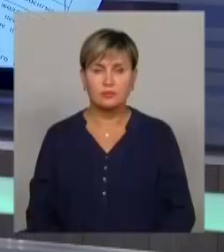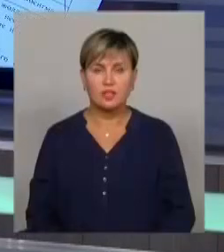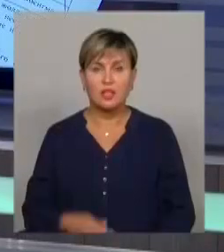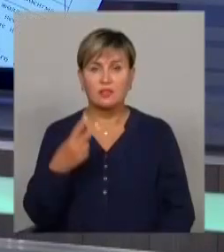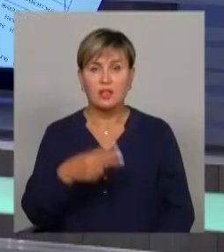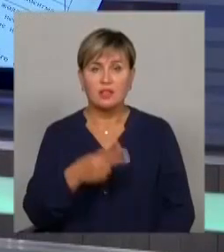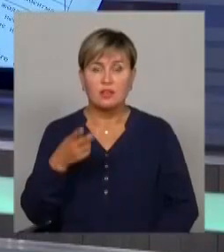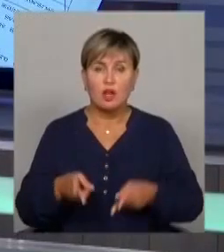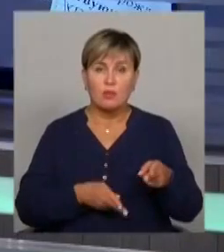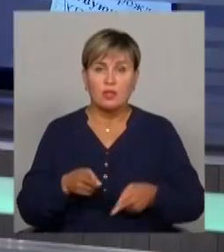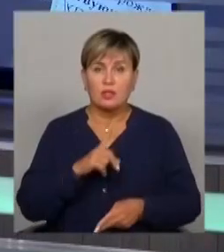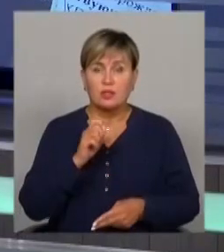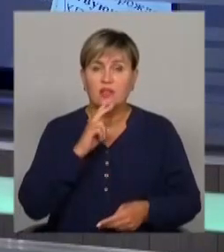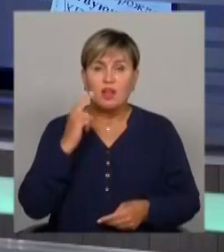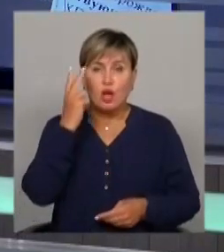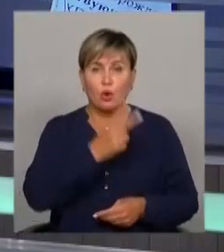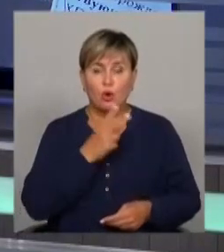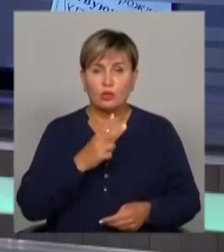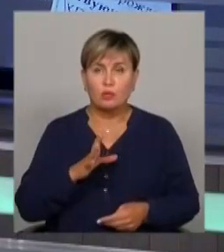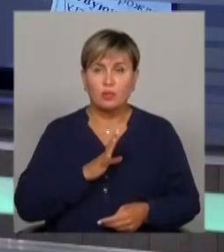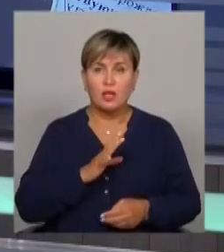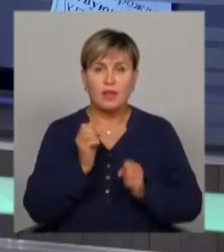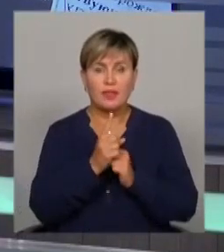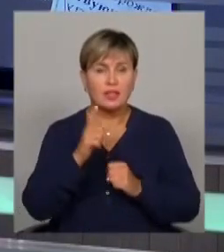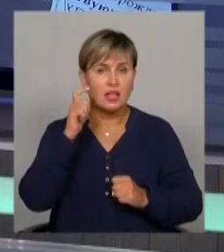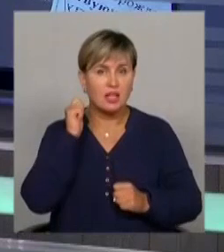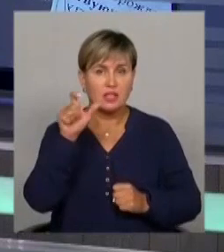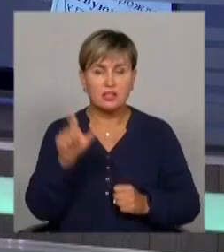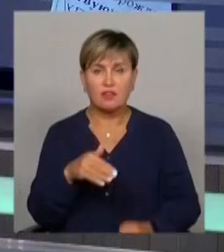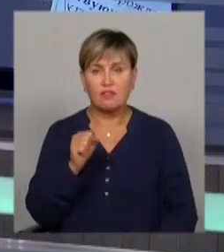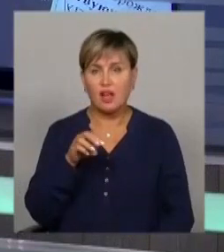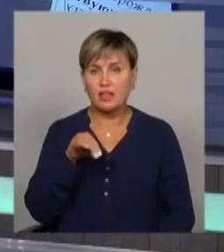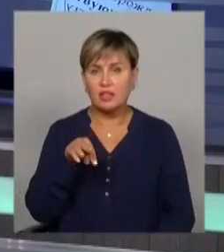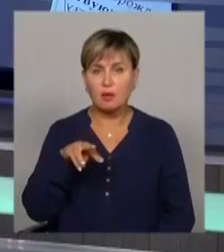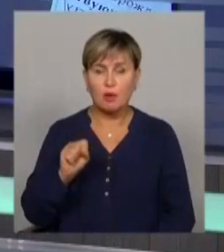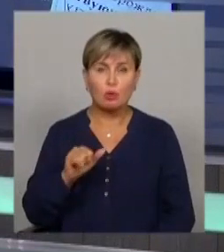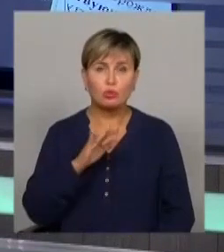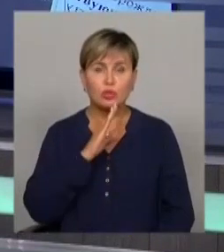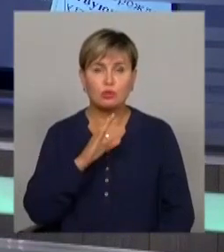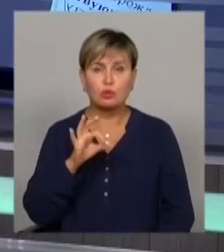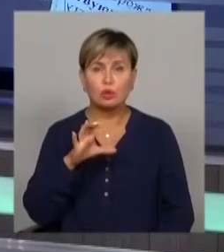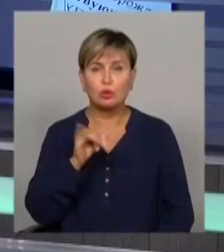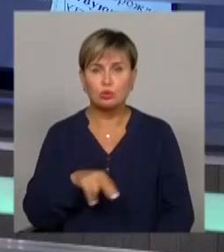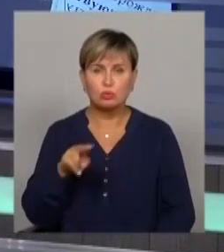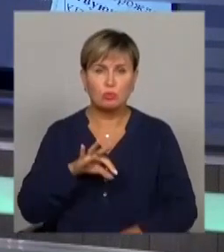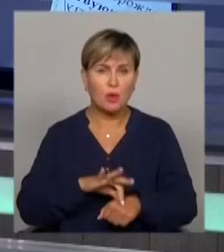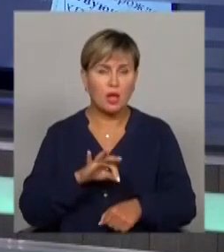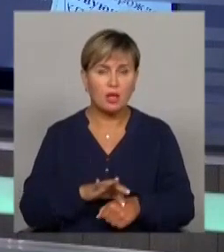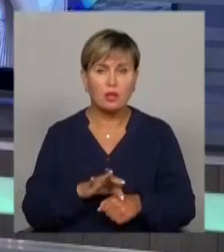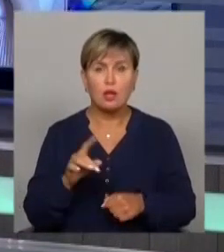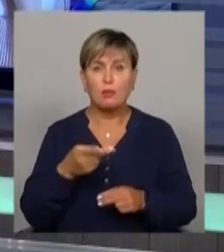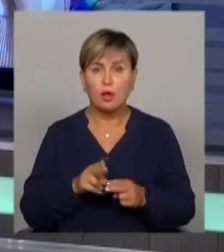22 операции за 2 года перенесла 11-летняя Фатима Аким. У девочки сосудистая патология, потому